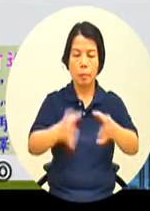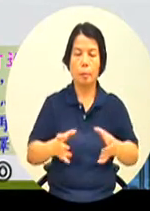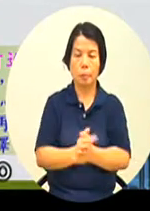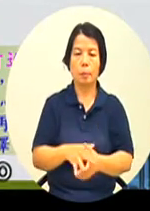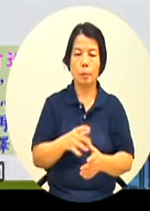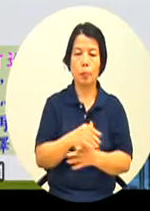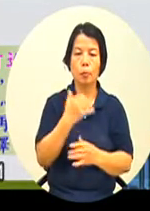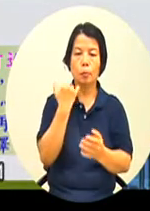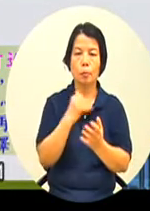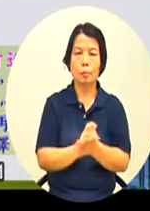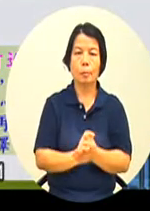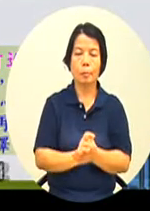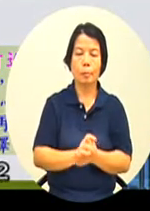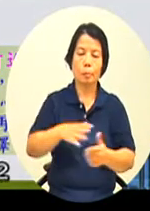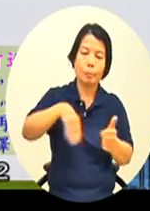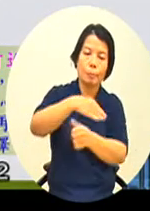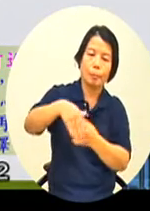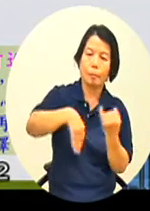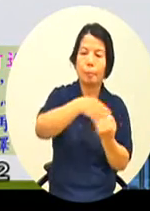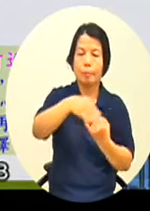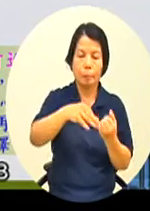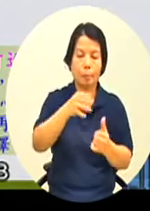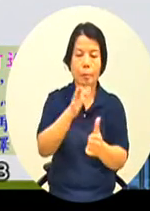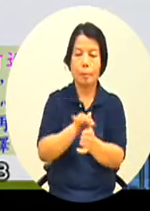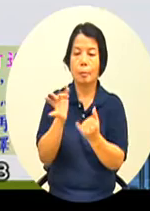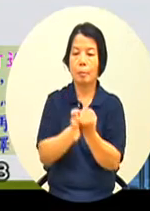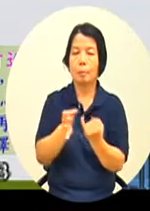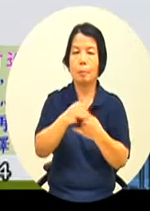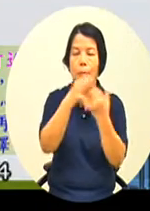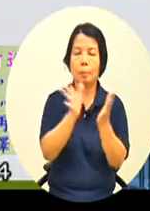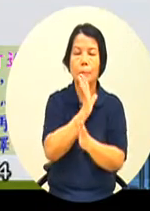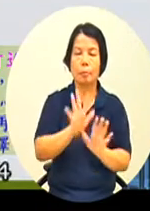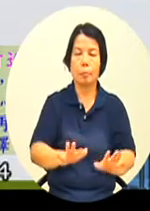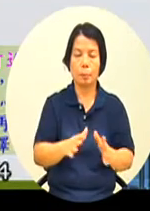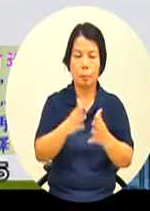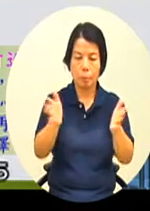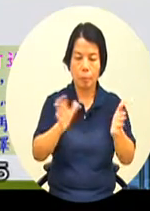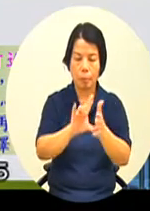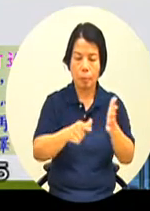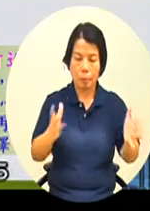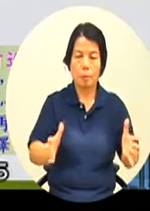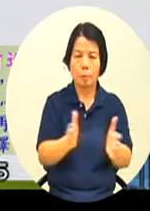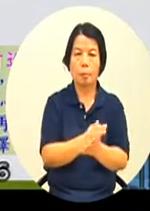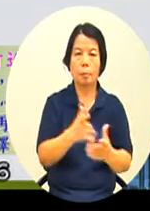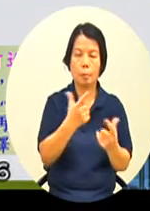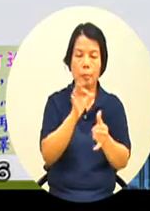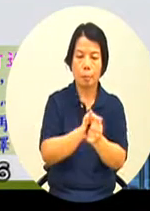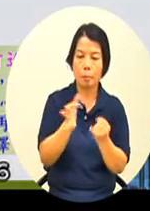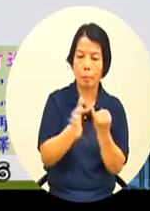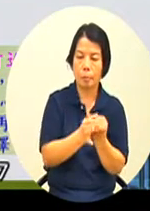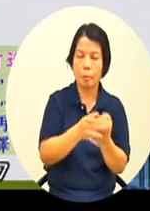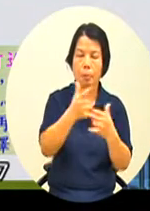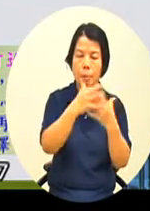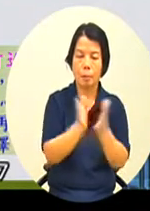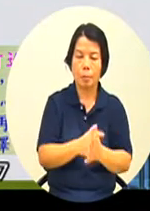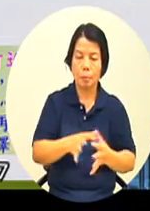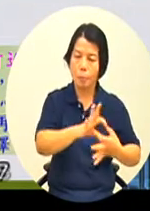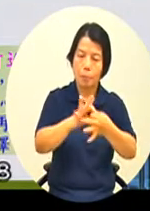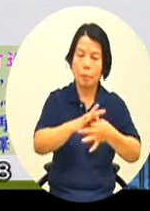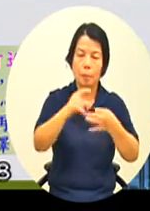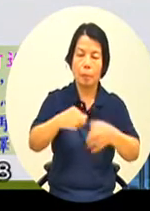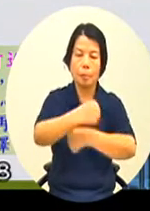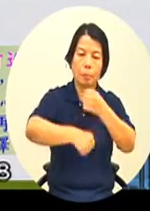谊、缔造幸福良缘部分，我们这段期间规划了六场单身联谊活动，共有206人